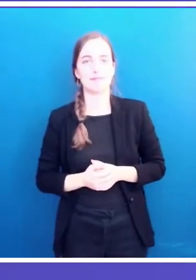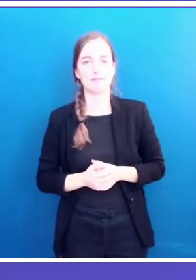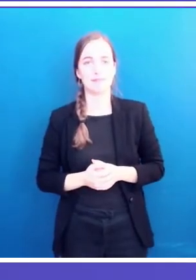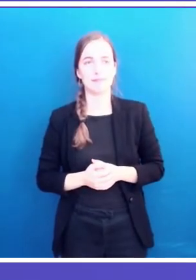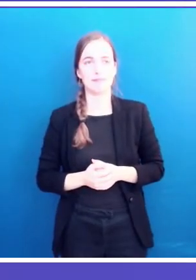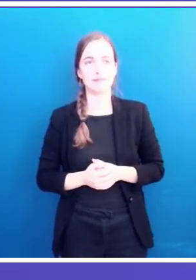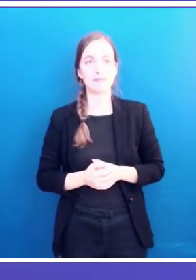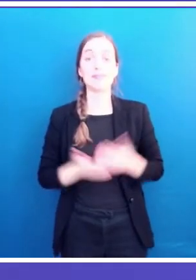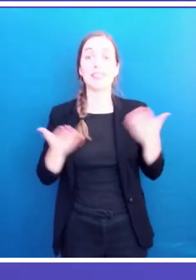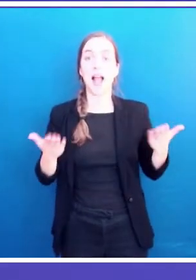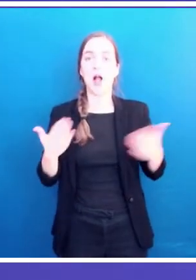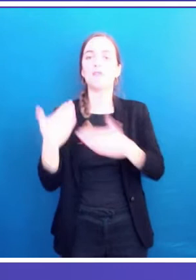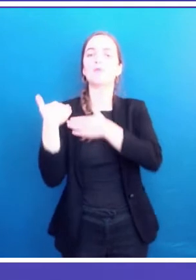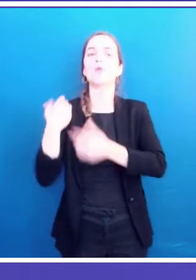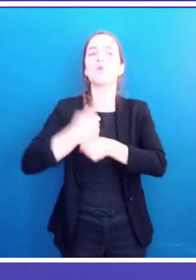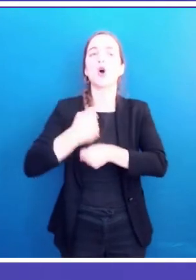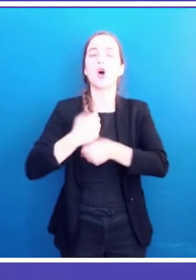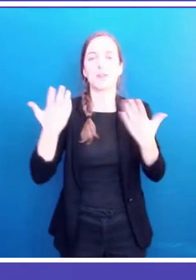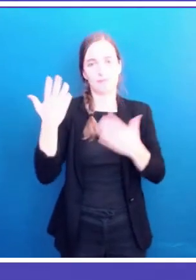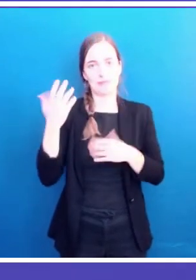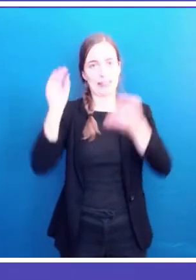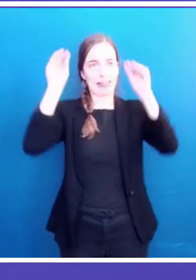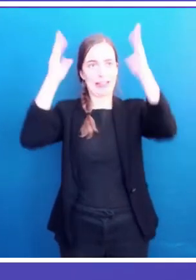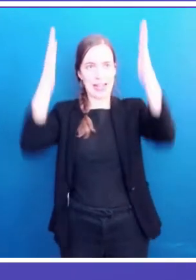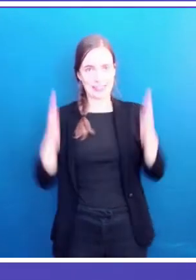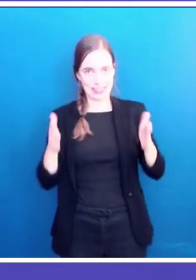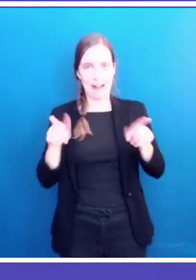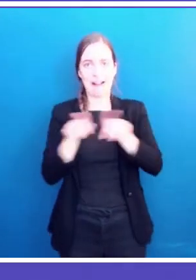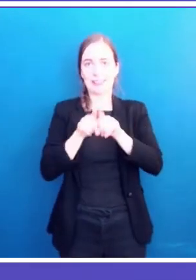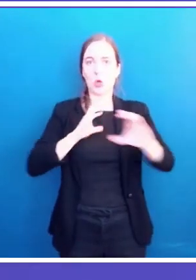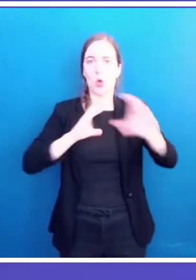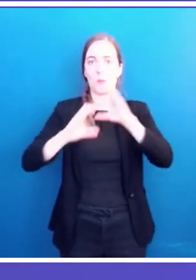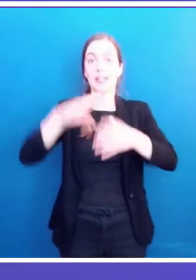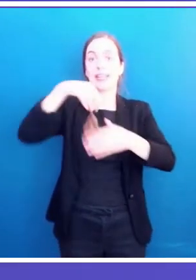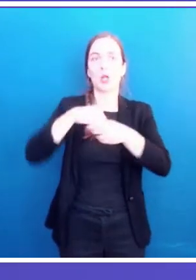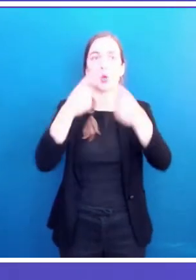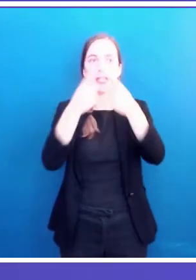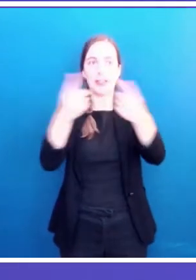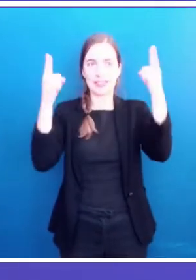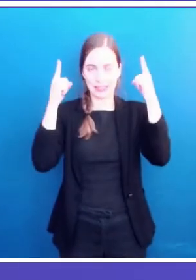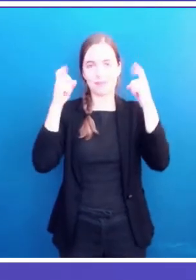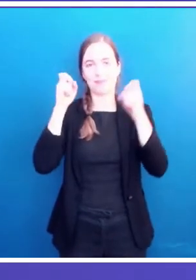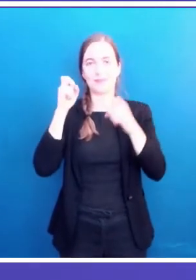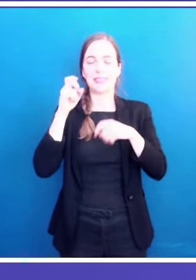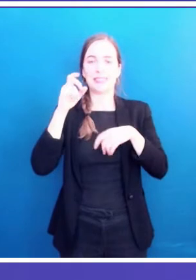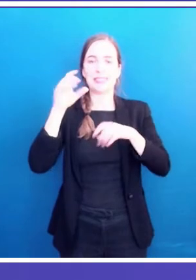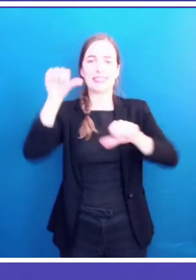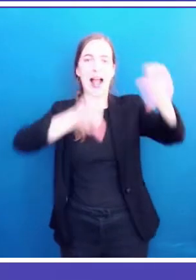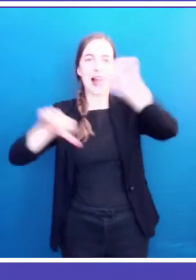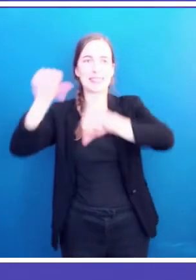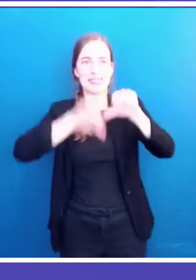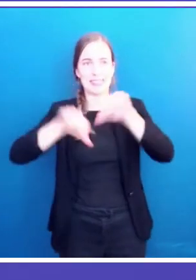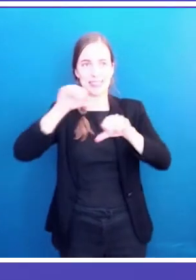في المغرب. أعتقد أنه من المهم أن نرى الآن منظور جانب المجتمع